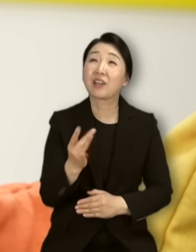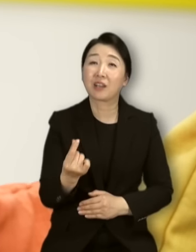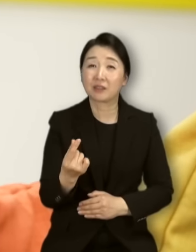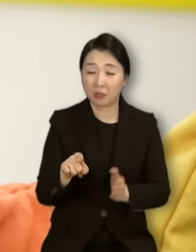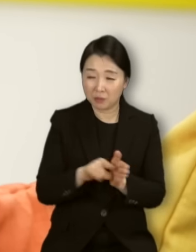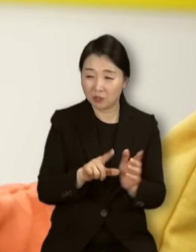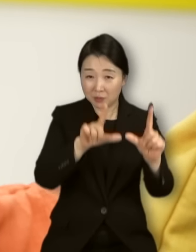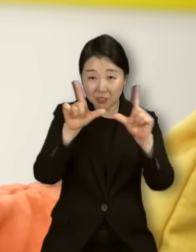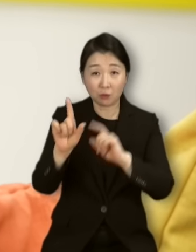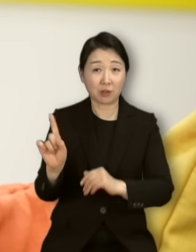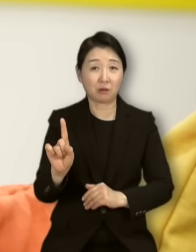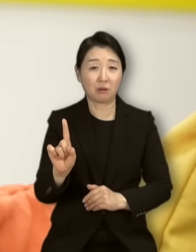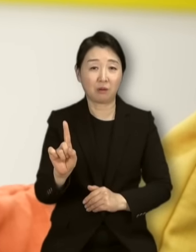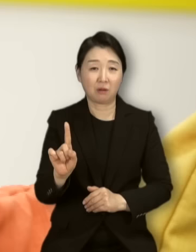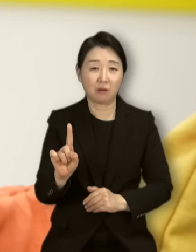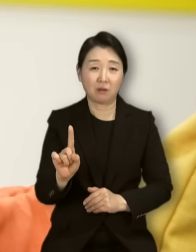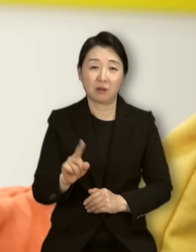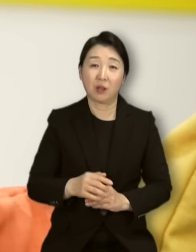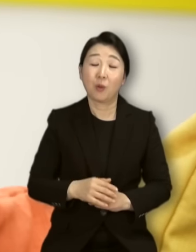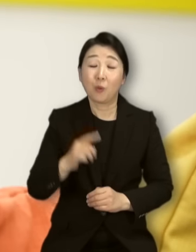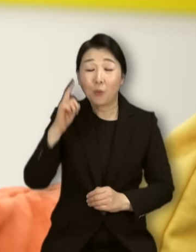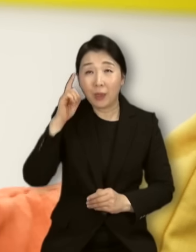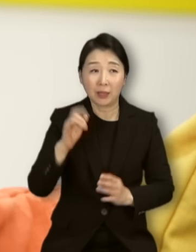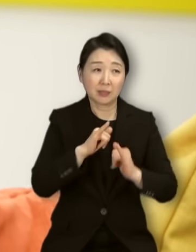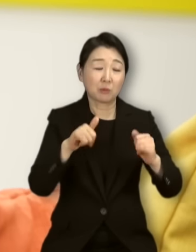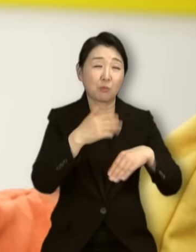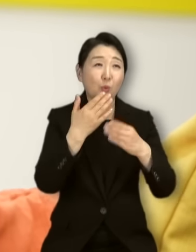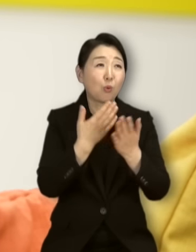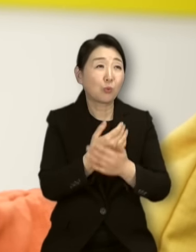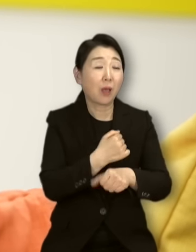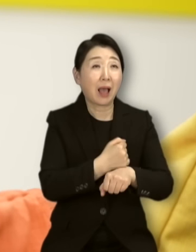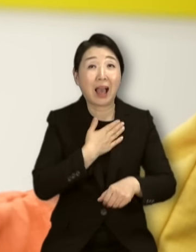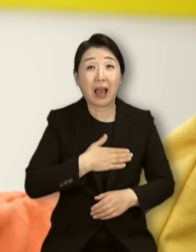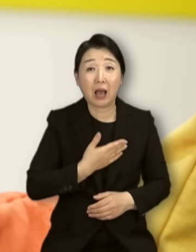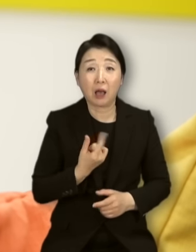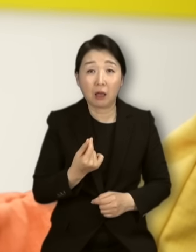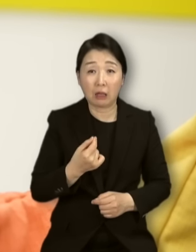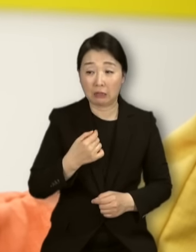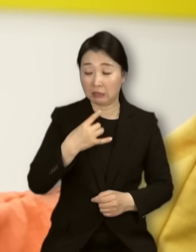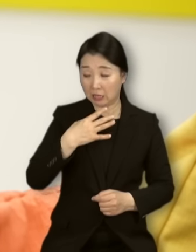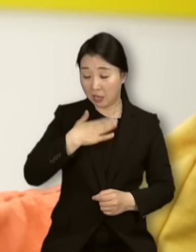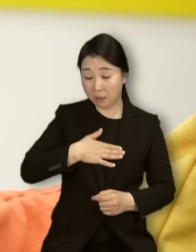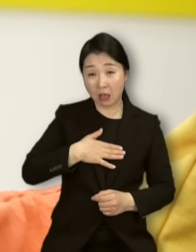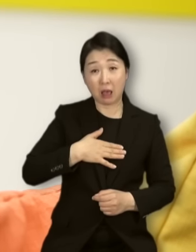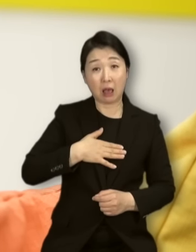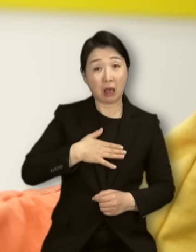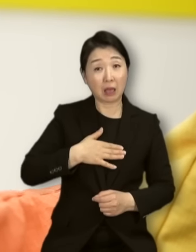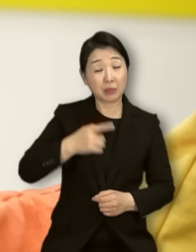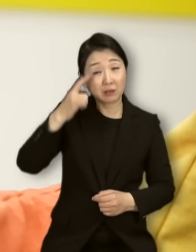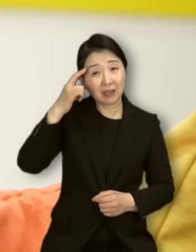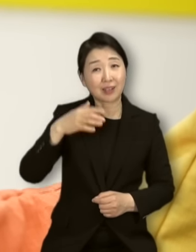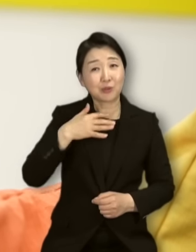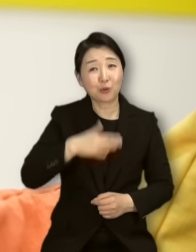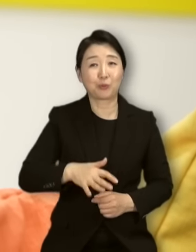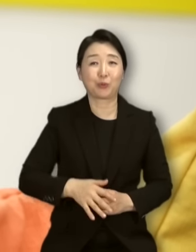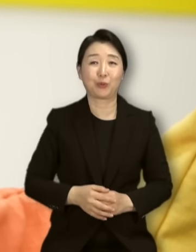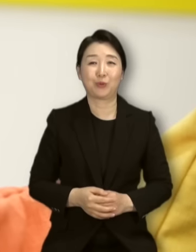것도 그렇고 신앙생활 하는 것도 그냥 모든 사람들이 다 한다고 생각했지 나만 한다고 생각한 적이